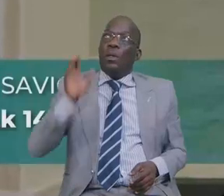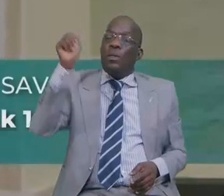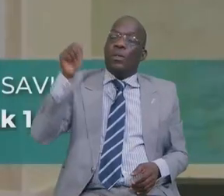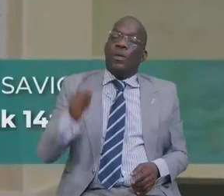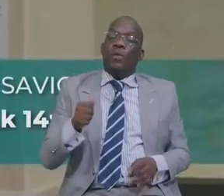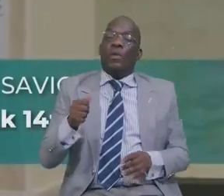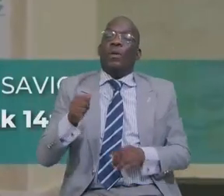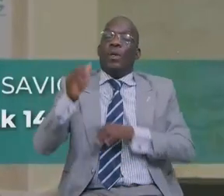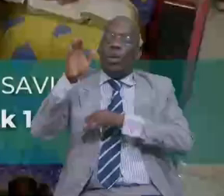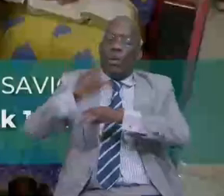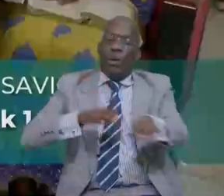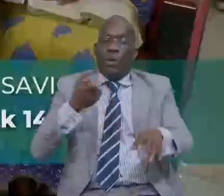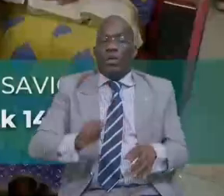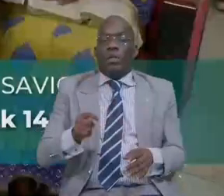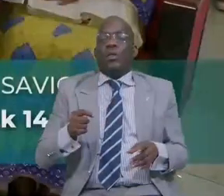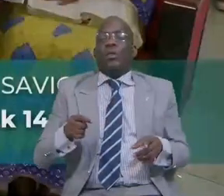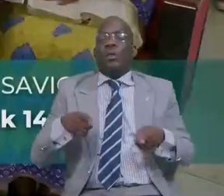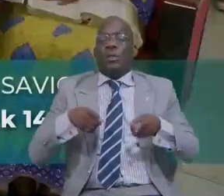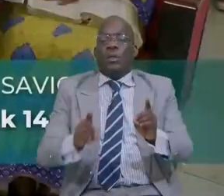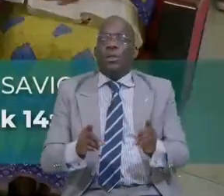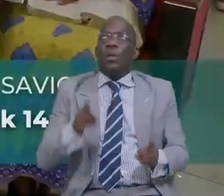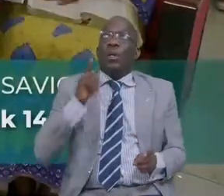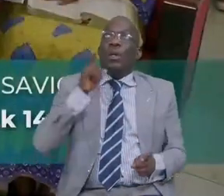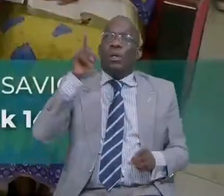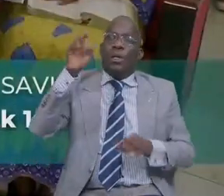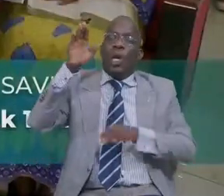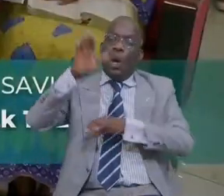a contraint ses disciples, les apôtres.